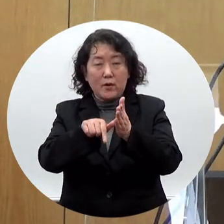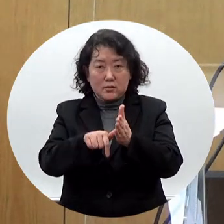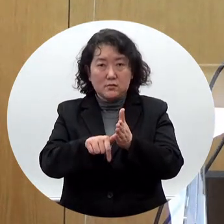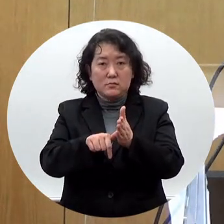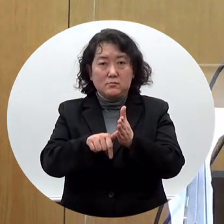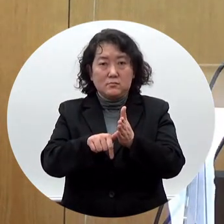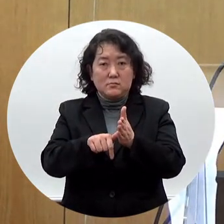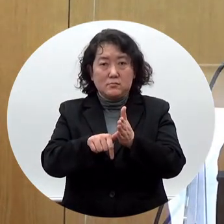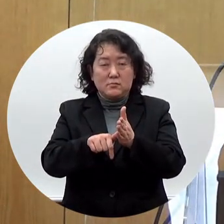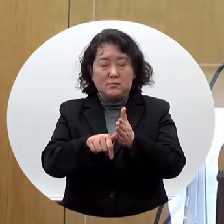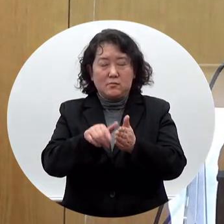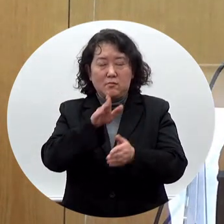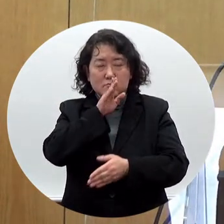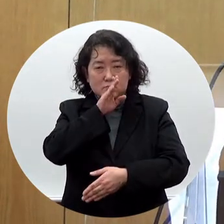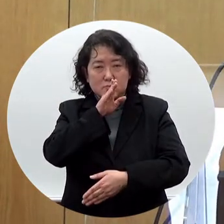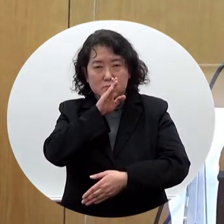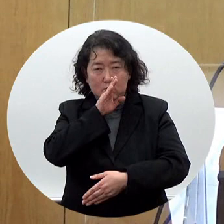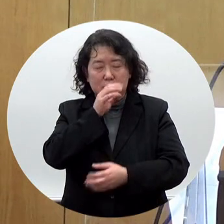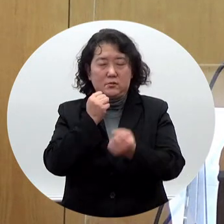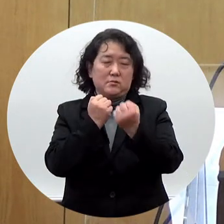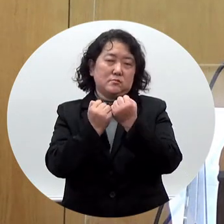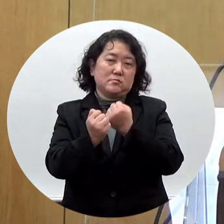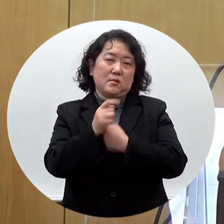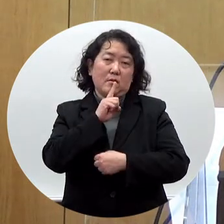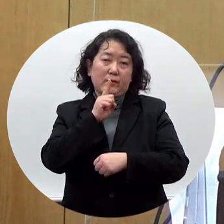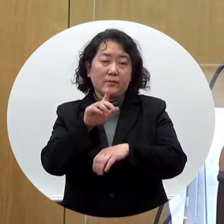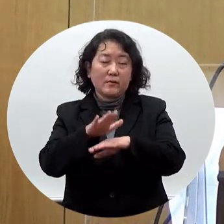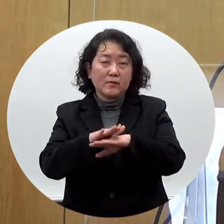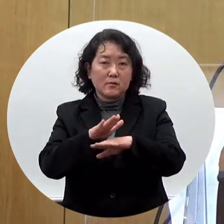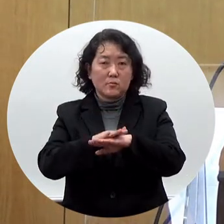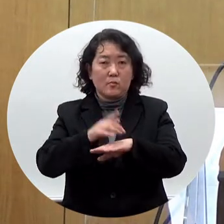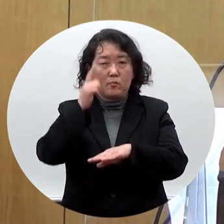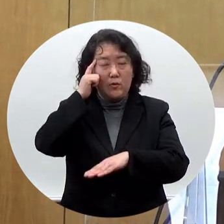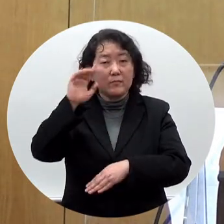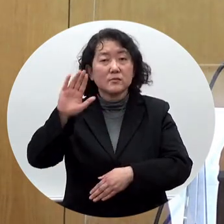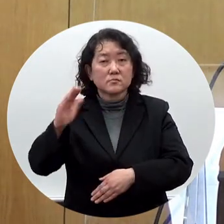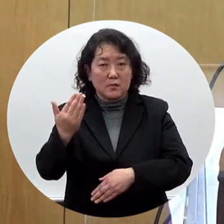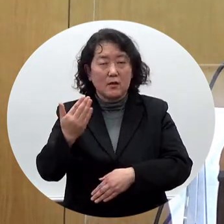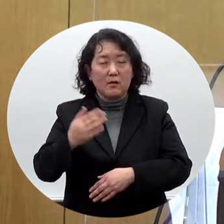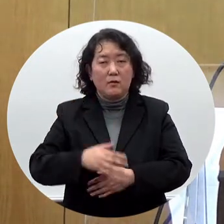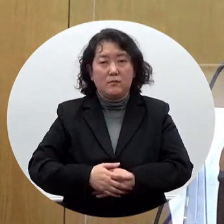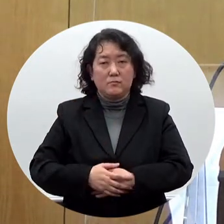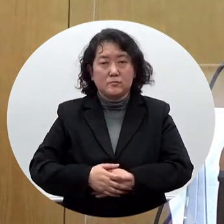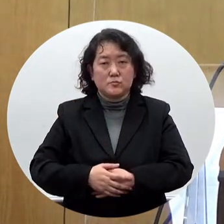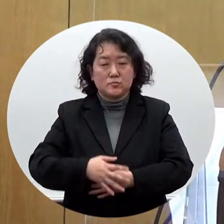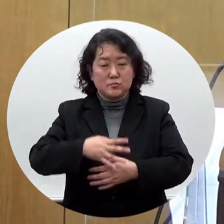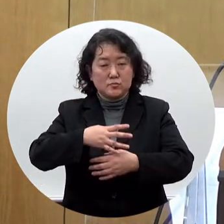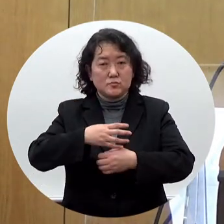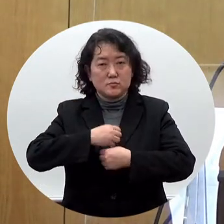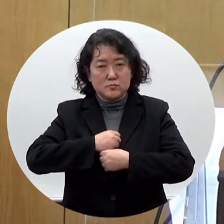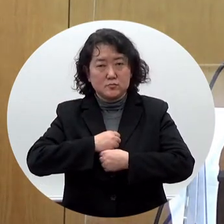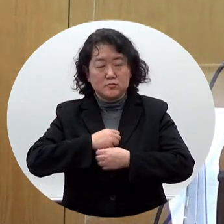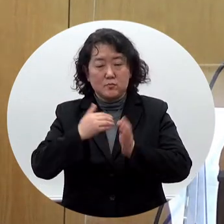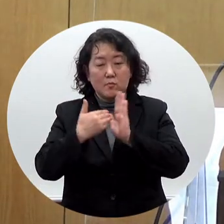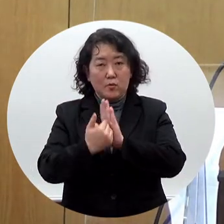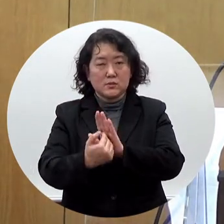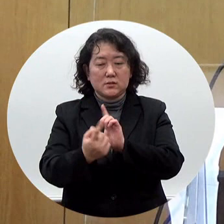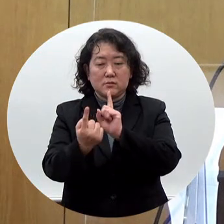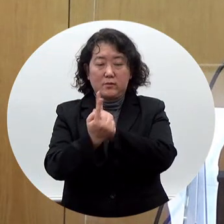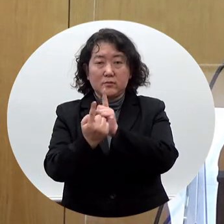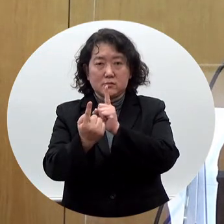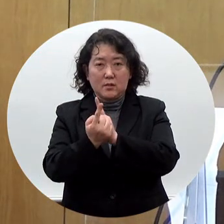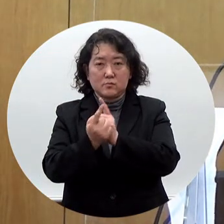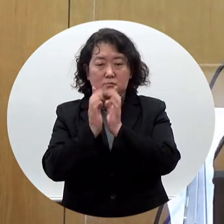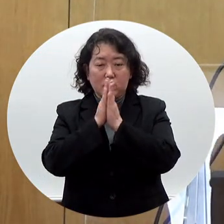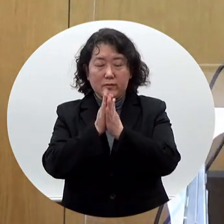には、大変失礼な言い方になるかもしれませんけれども、次のような感染防止策の徹底をお願いを申